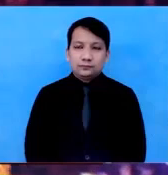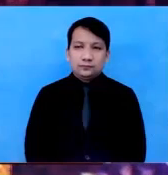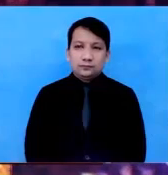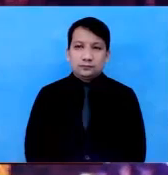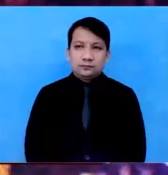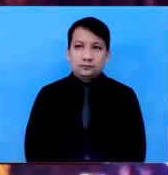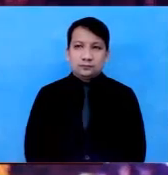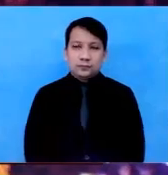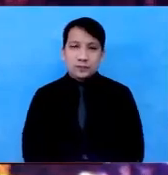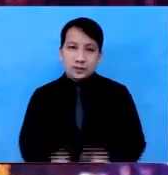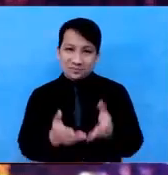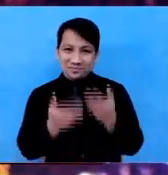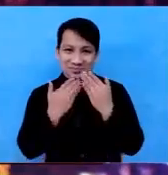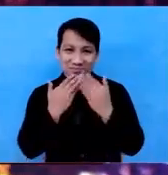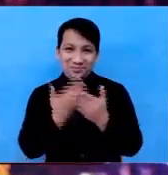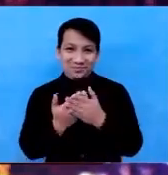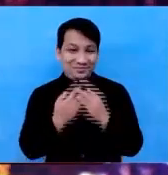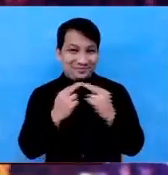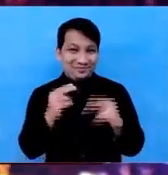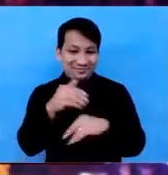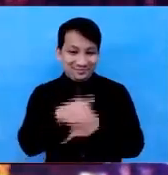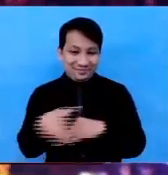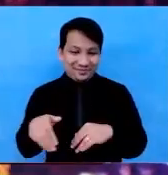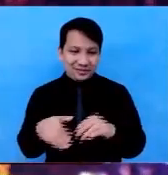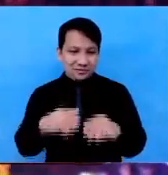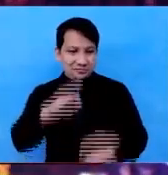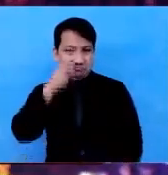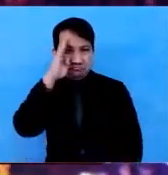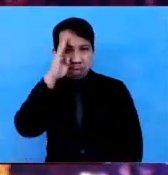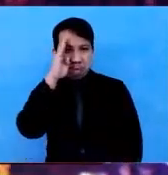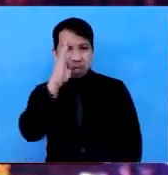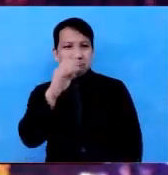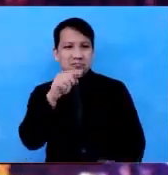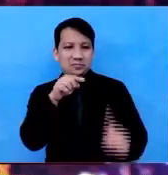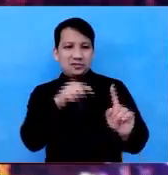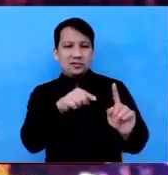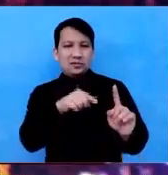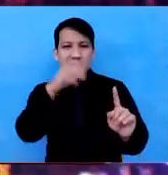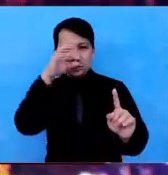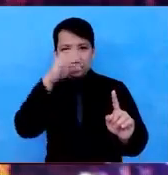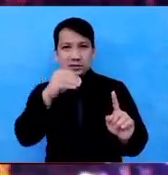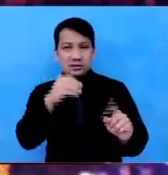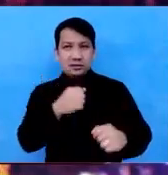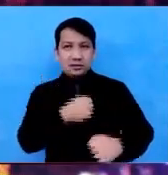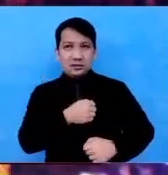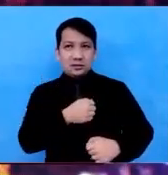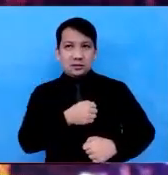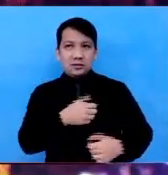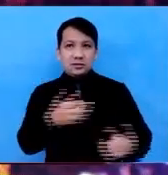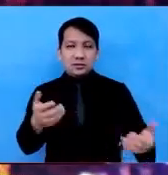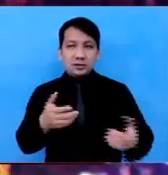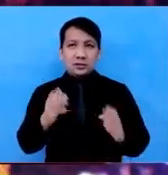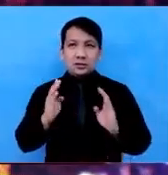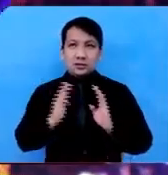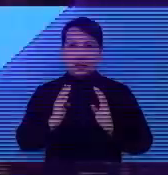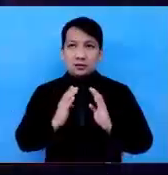At sa ating pabaong pampa good night, sinaluduhan ng netizens ang katapatan ng isang security guard sa Baguio City.